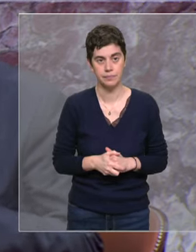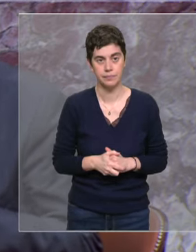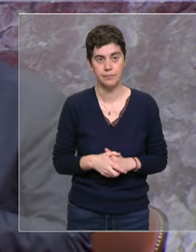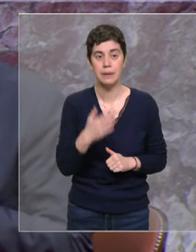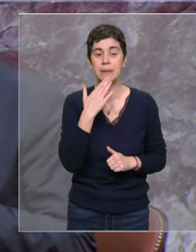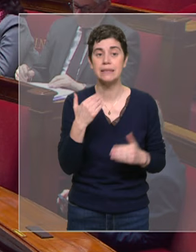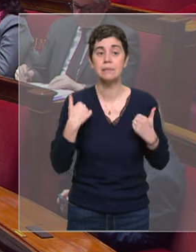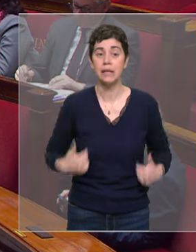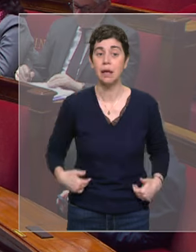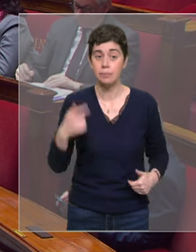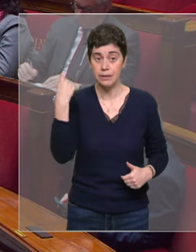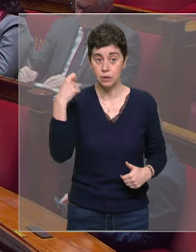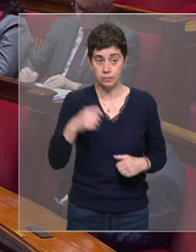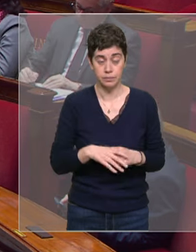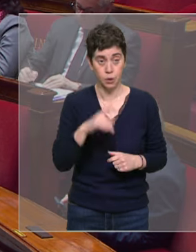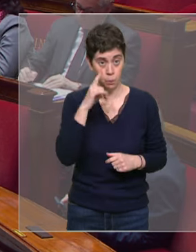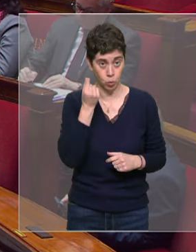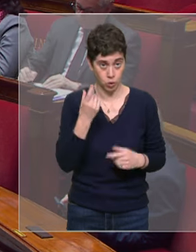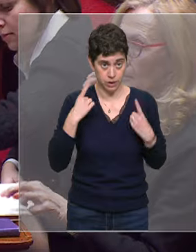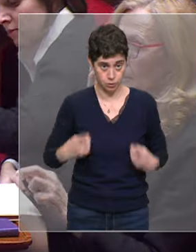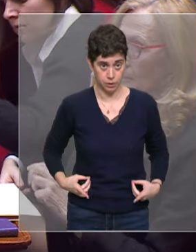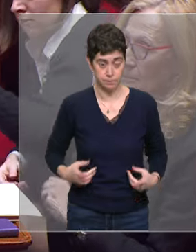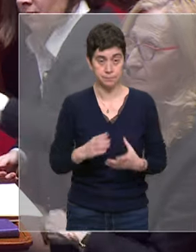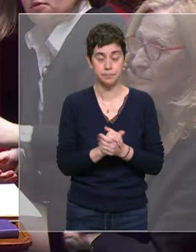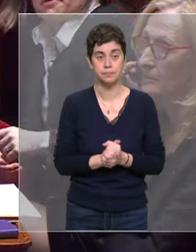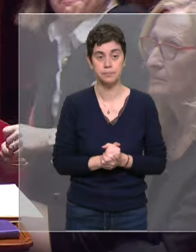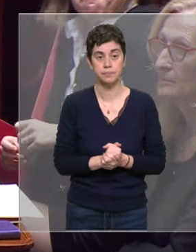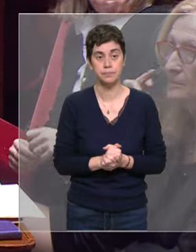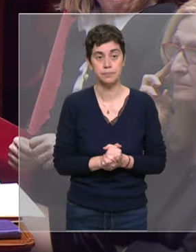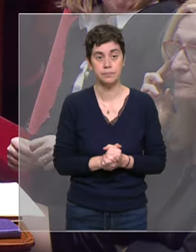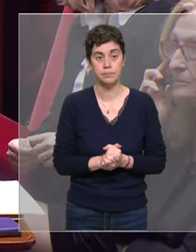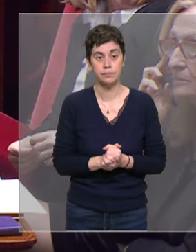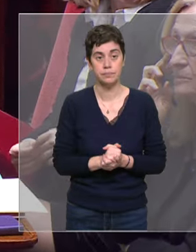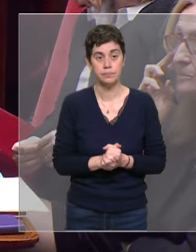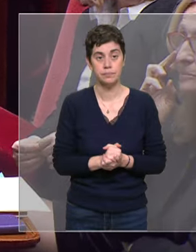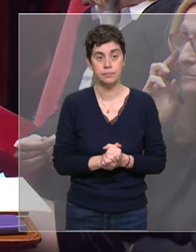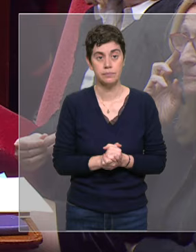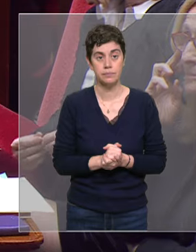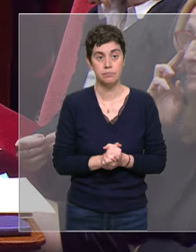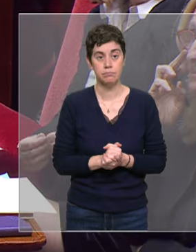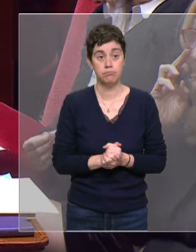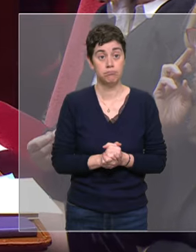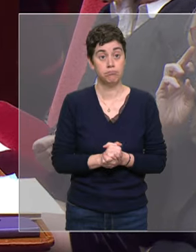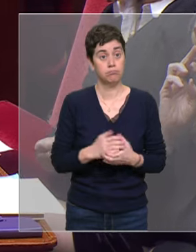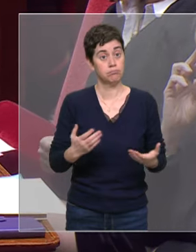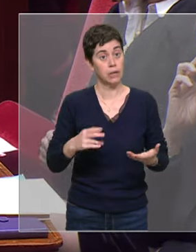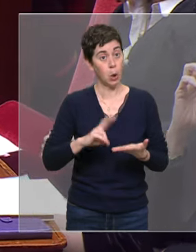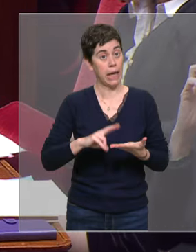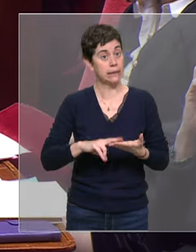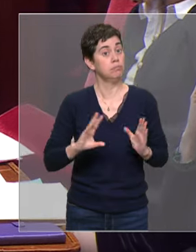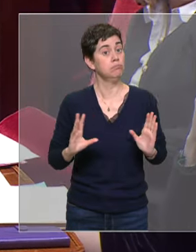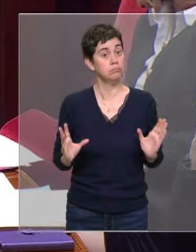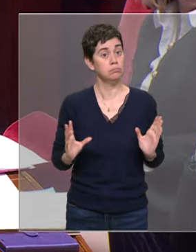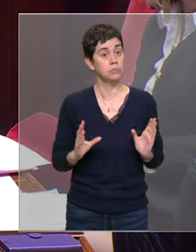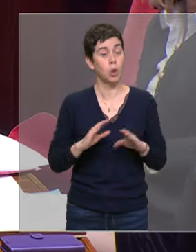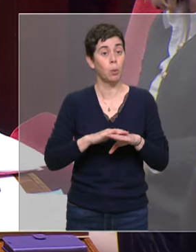Merci, madame la présidente. Monsieur le député Cubert Taffon, en réalité, bien souvent, la politique,